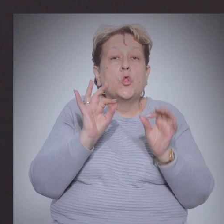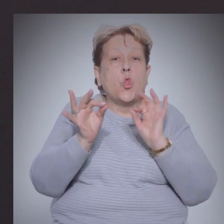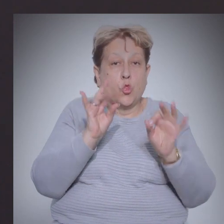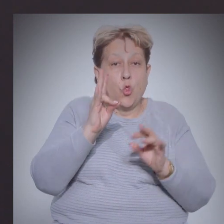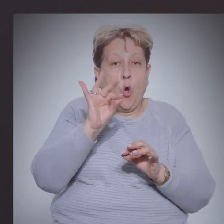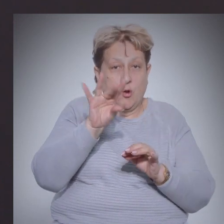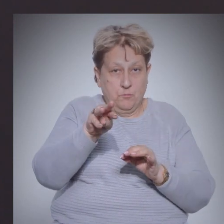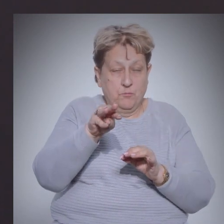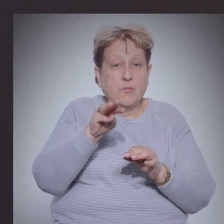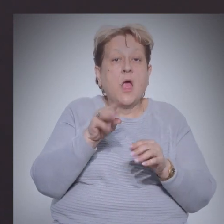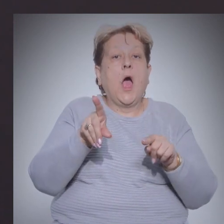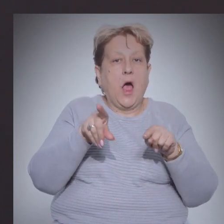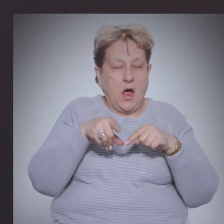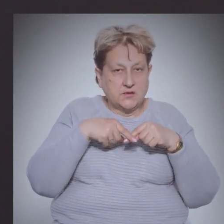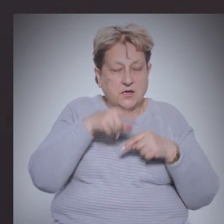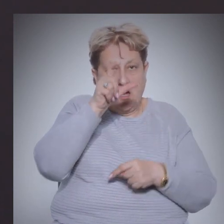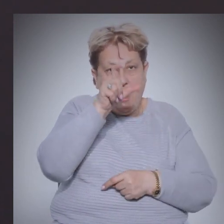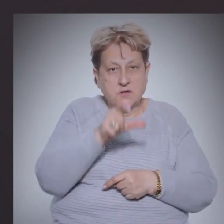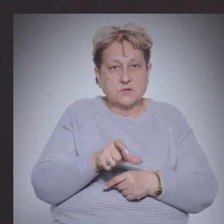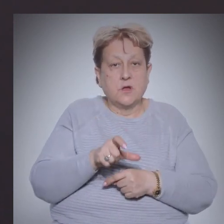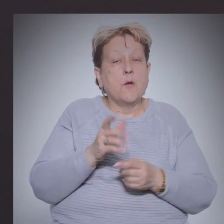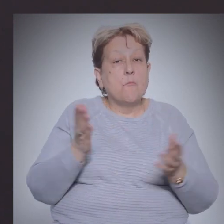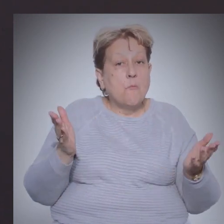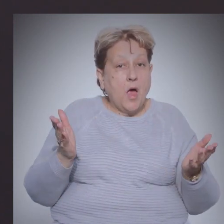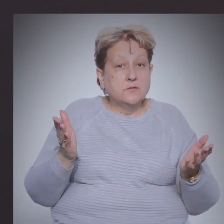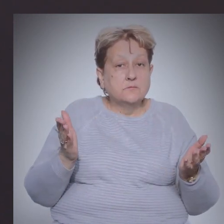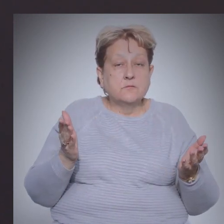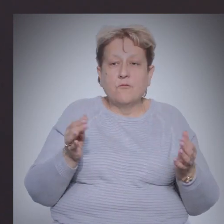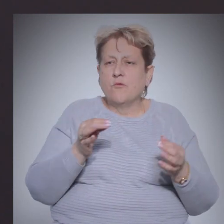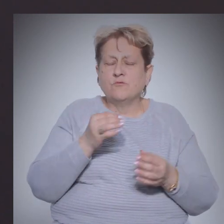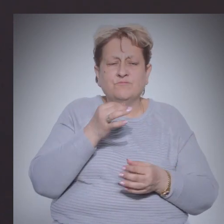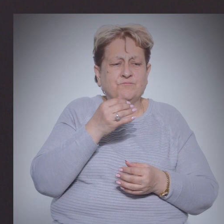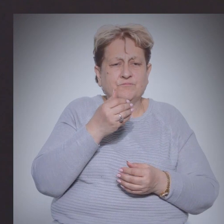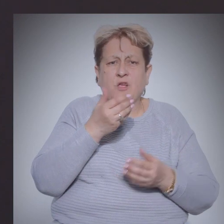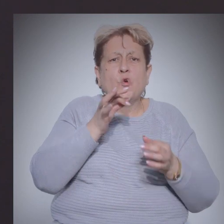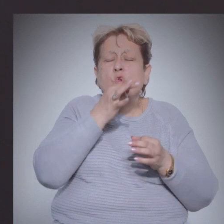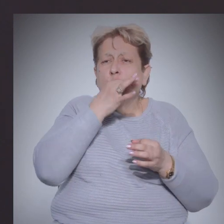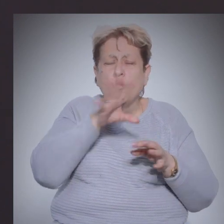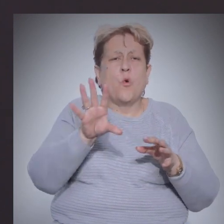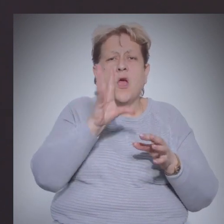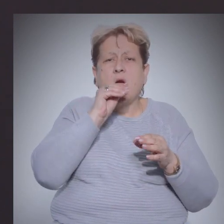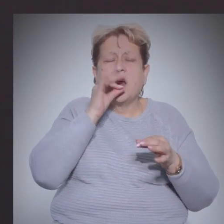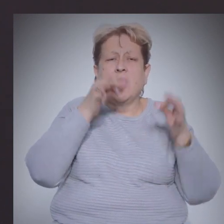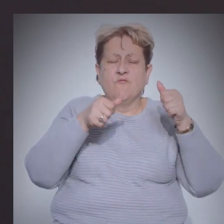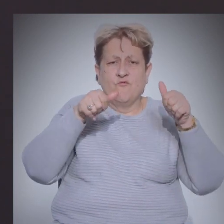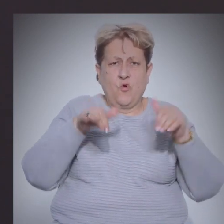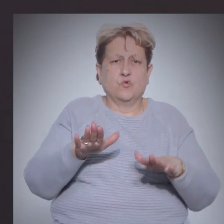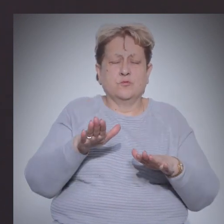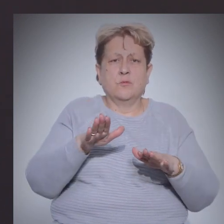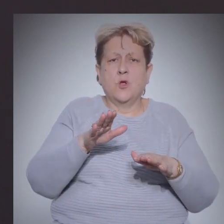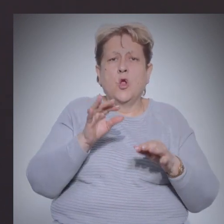նորմը հասաննելի է անձին, բայց ոչ ծանկացած հրապարակված